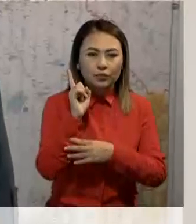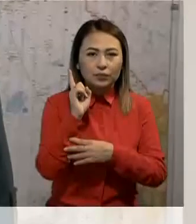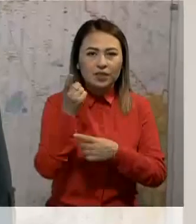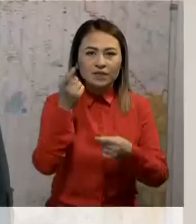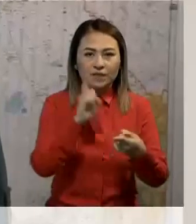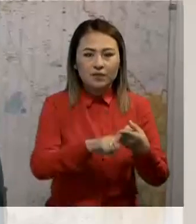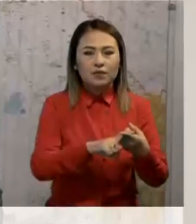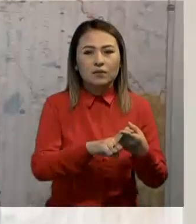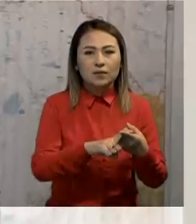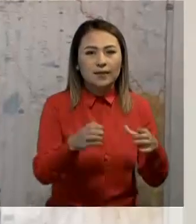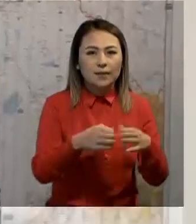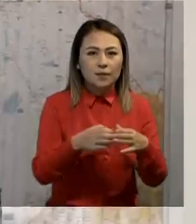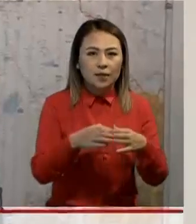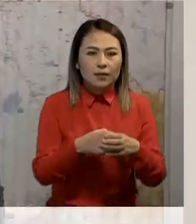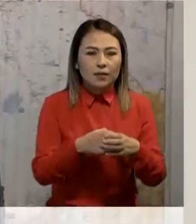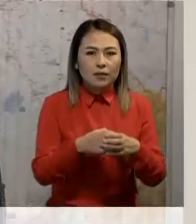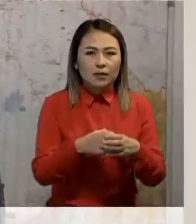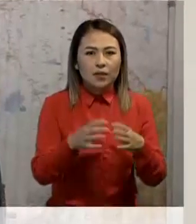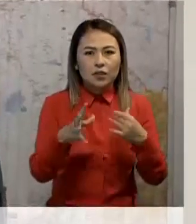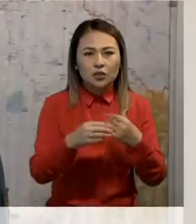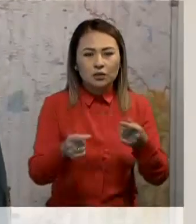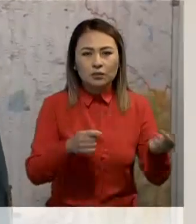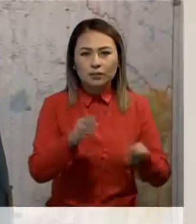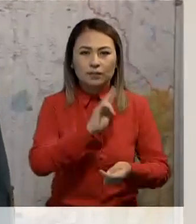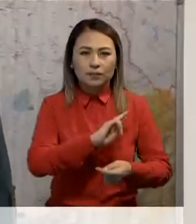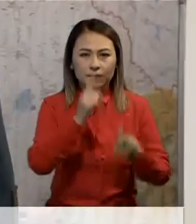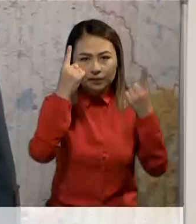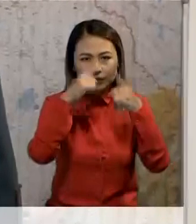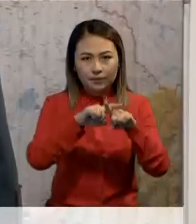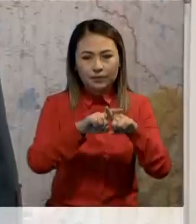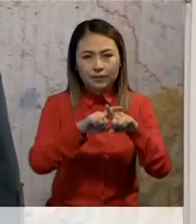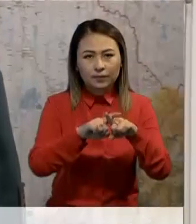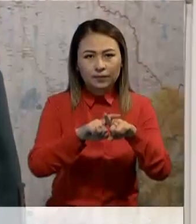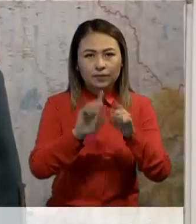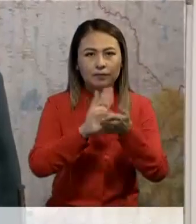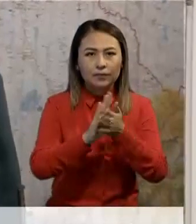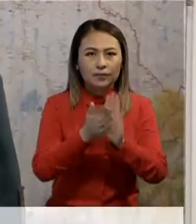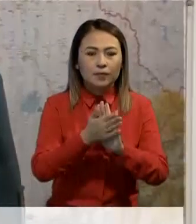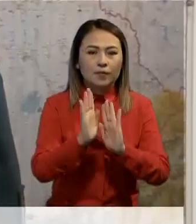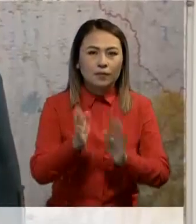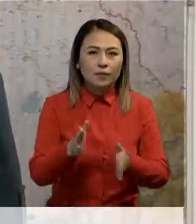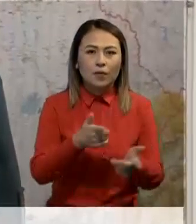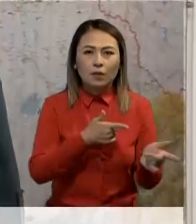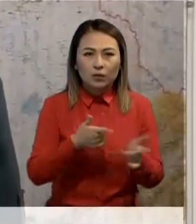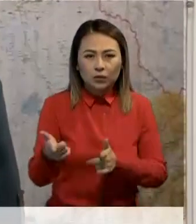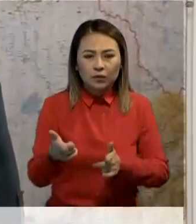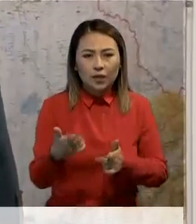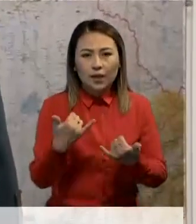сай департаменттің және жергілікті атқарушы органның техникалары мен жеке құрамдықтары кезекшілікте тұр. Қазіргі